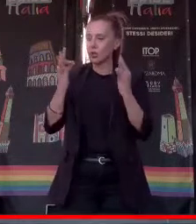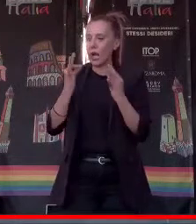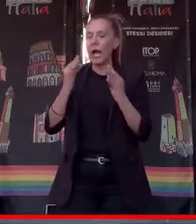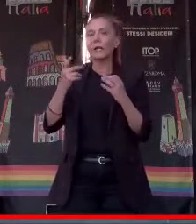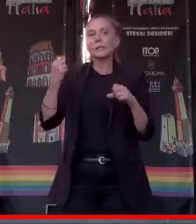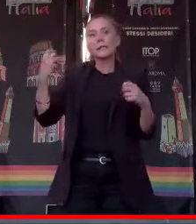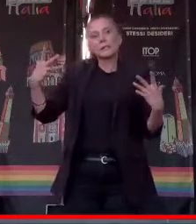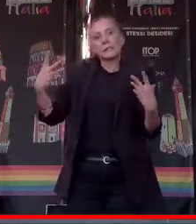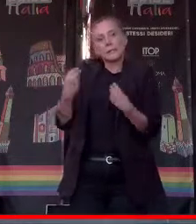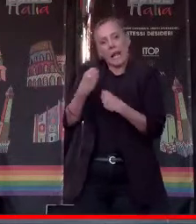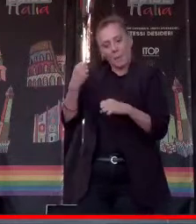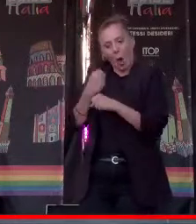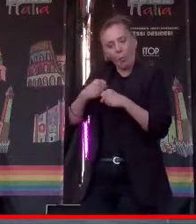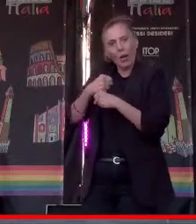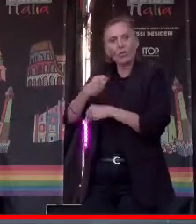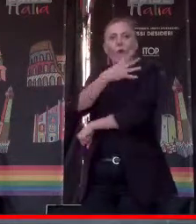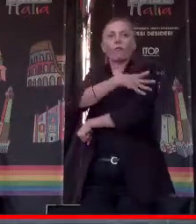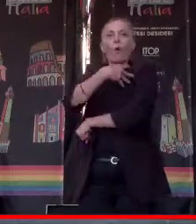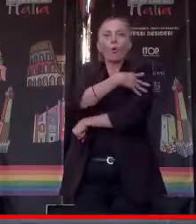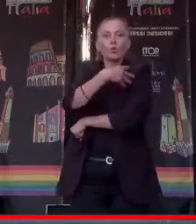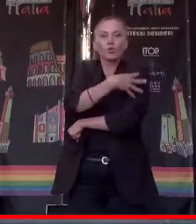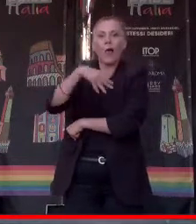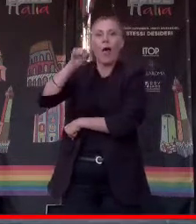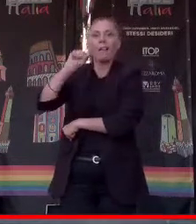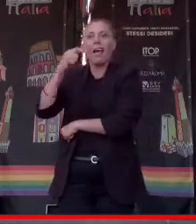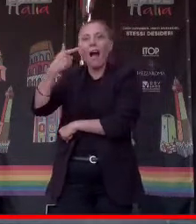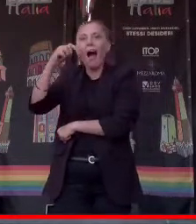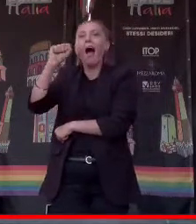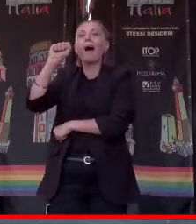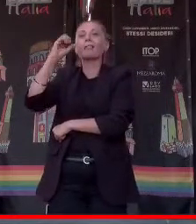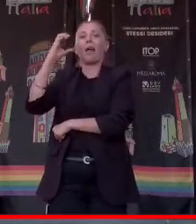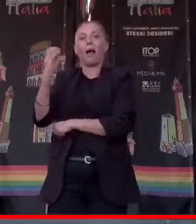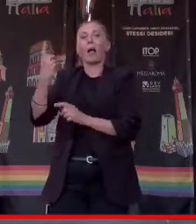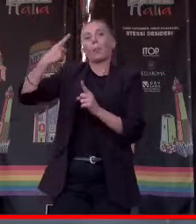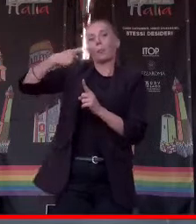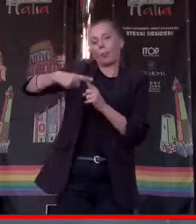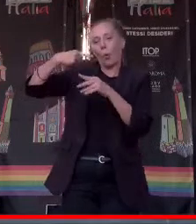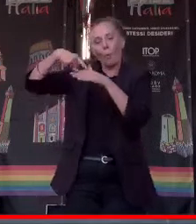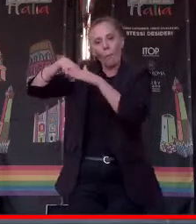operatori, dei funzionari di ATAC e di Metro